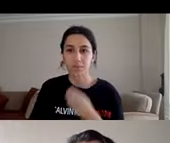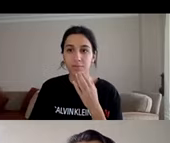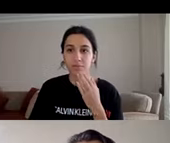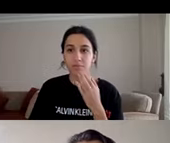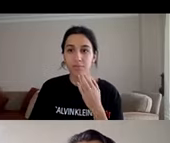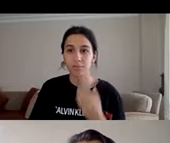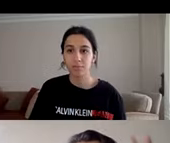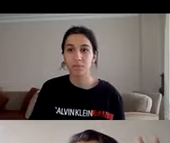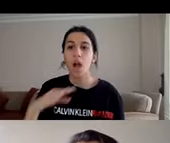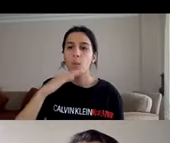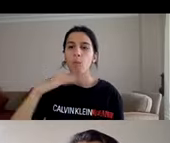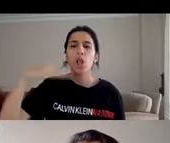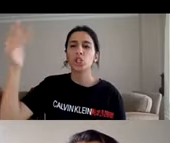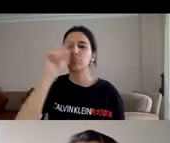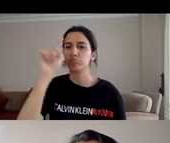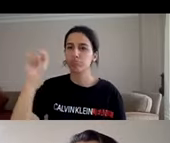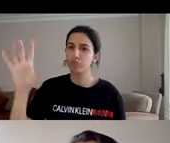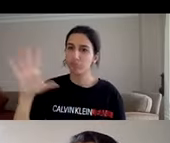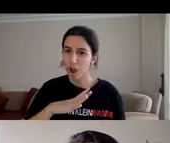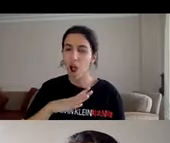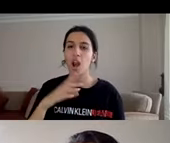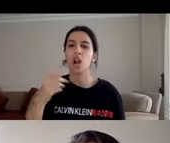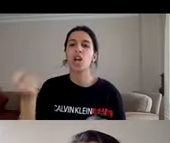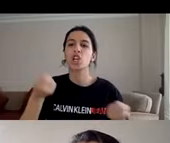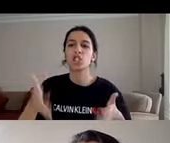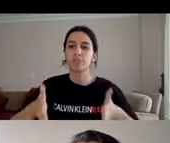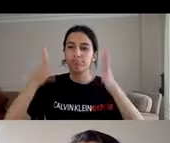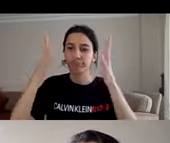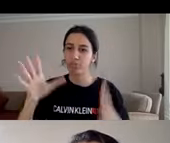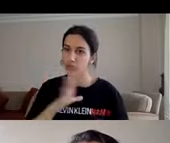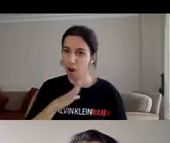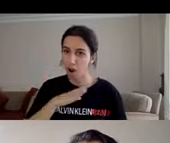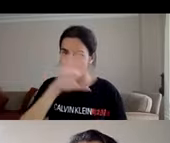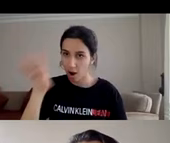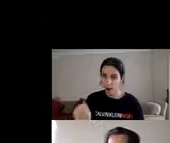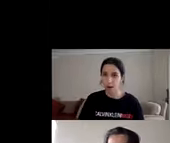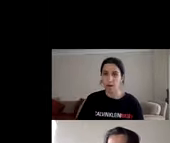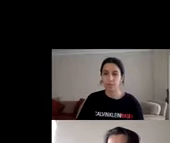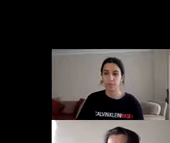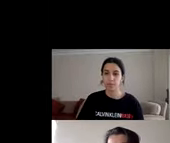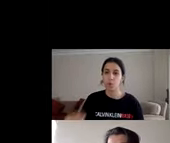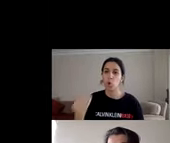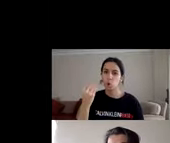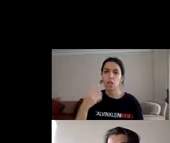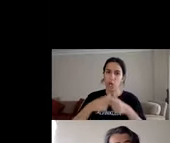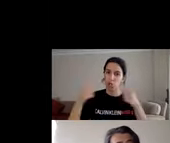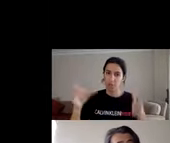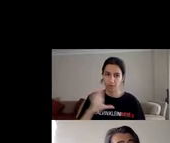dışında. Avrupa dışındaki ülkelerde de var. Şirketlerim var. Yani buralarda çok ciddi ileri adımlar atılmış